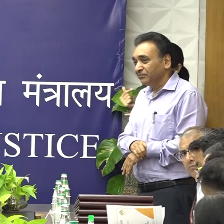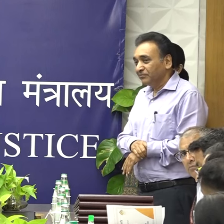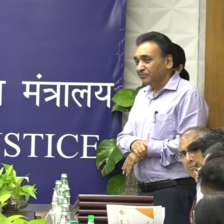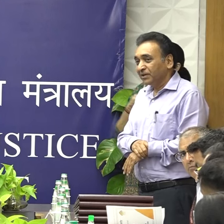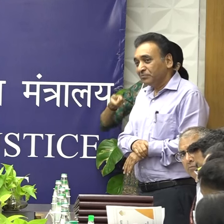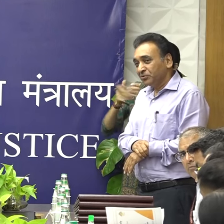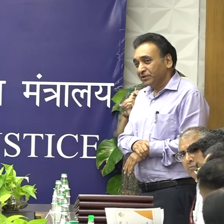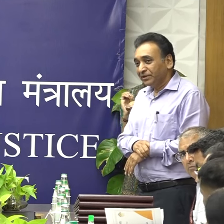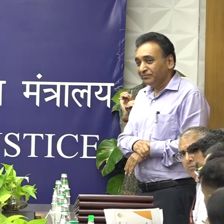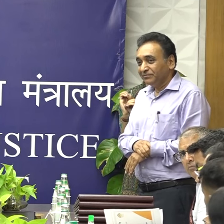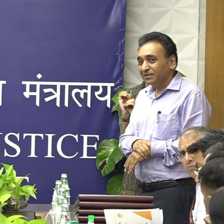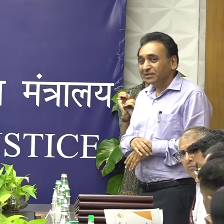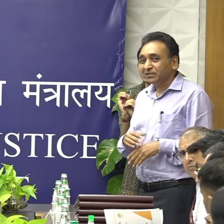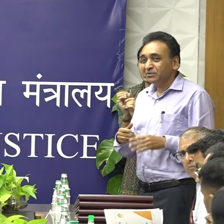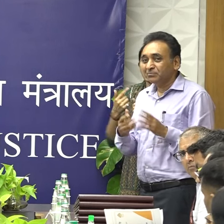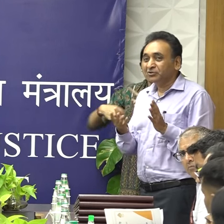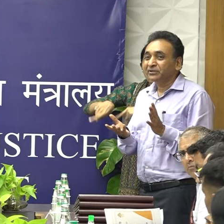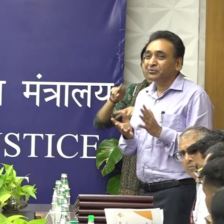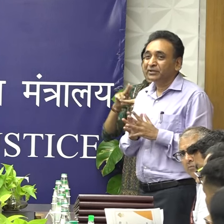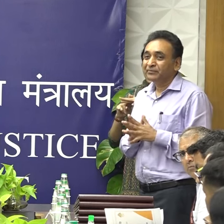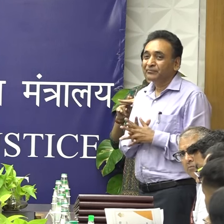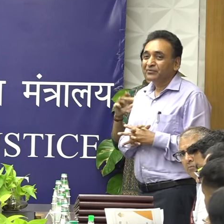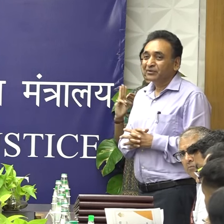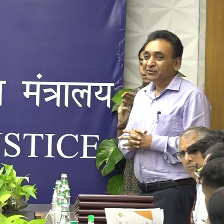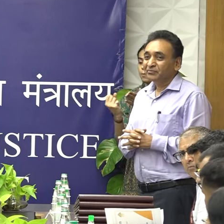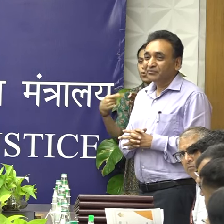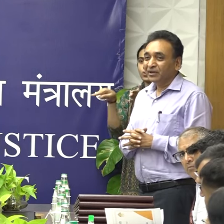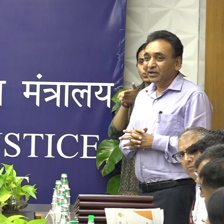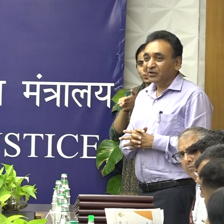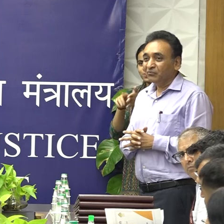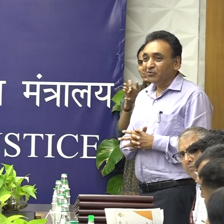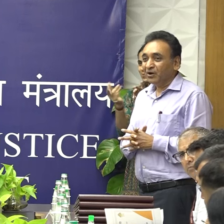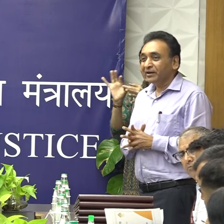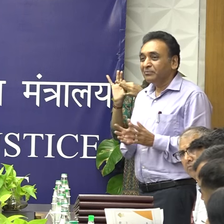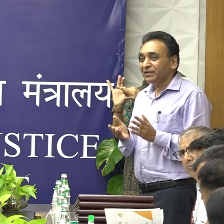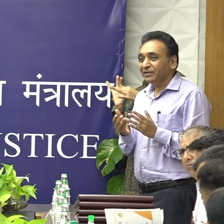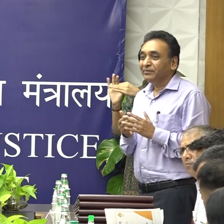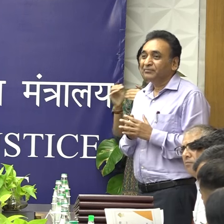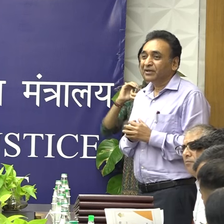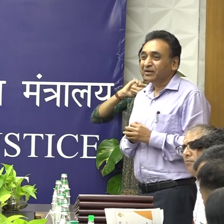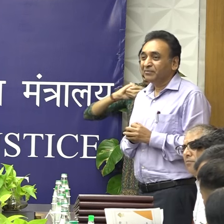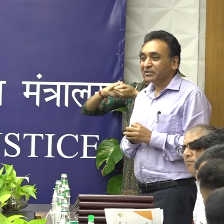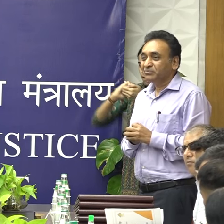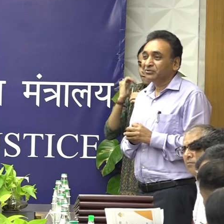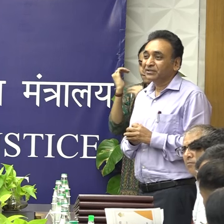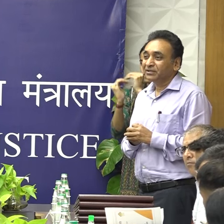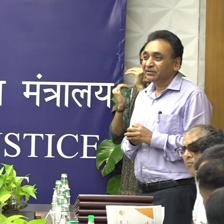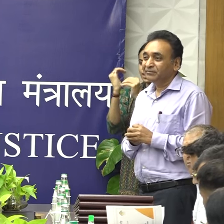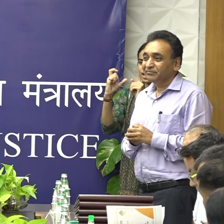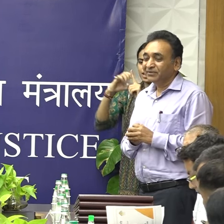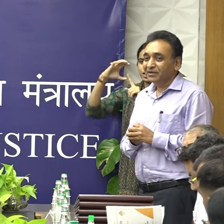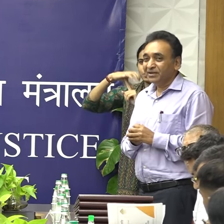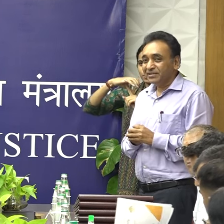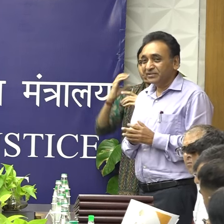करना, बट आई एम श्योर कि जिनके साथ भी समझौते होंगे वो आगे बढ़ेंगे हमारे समझौते के